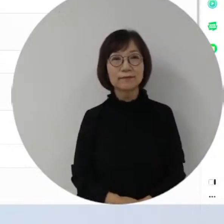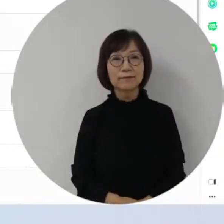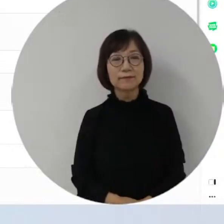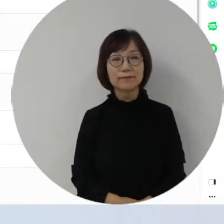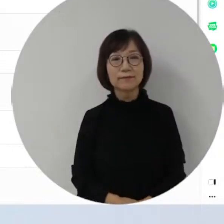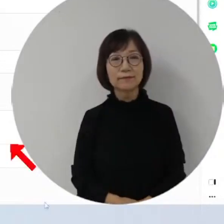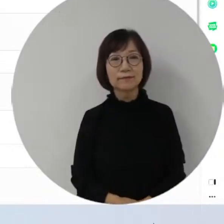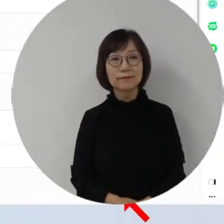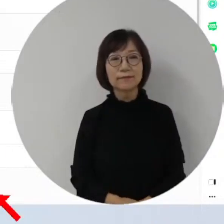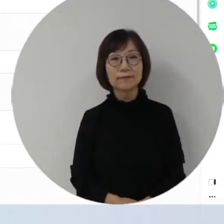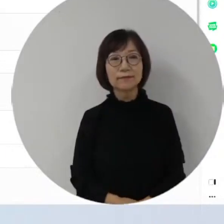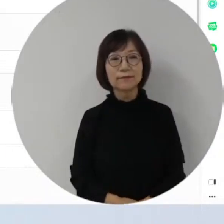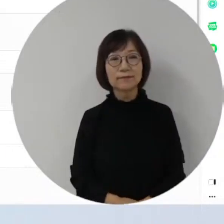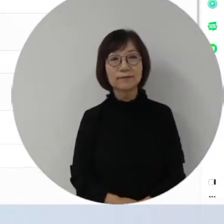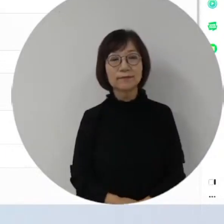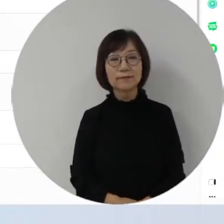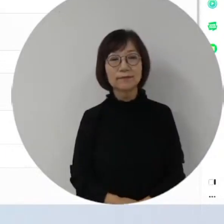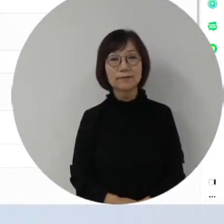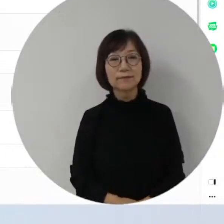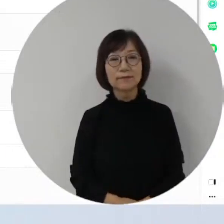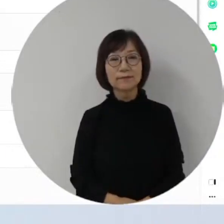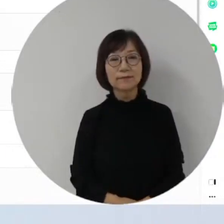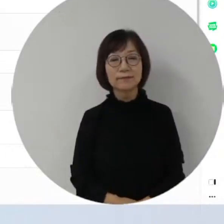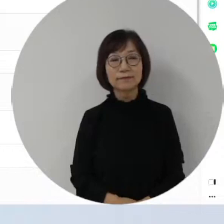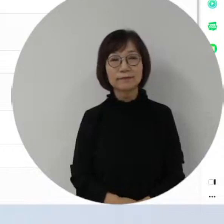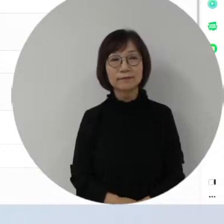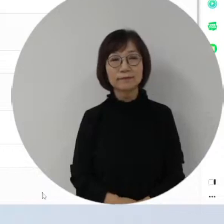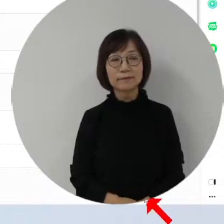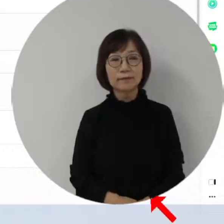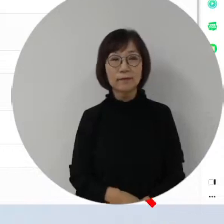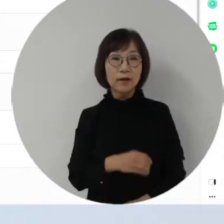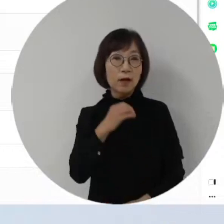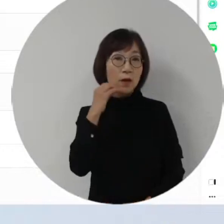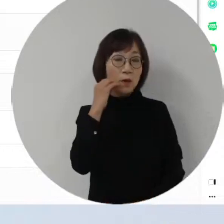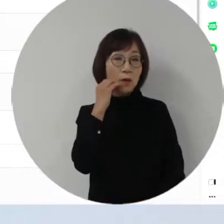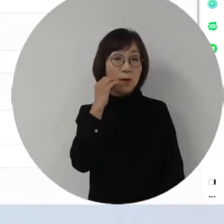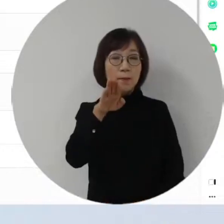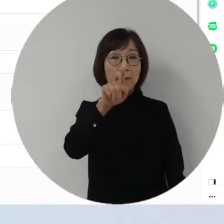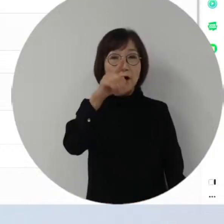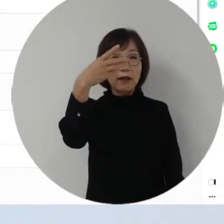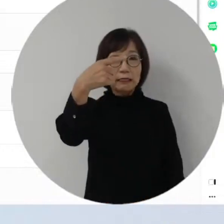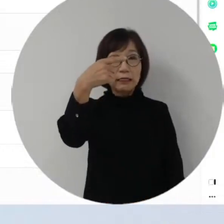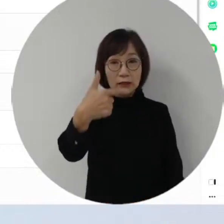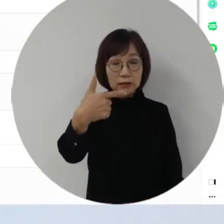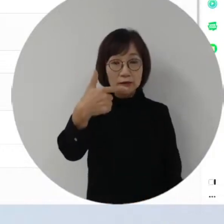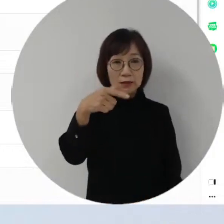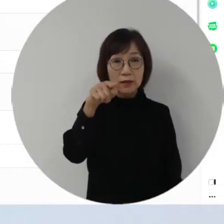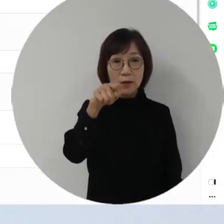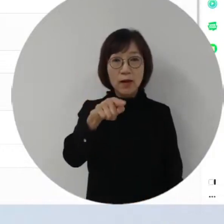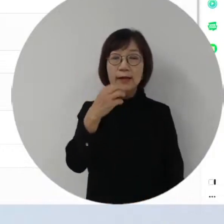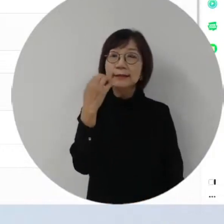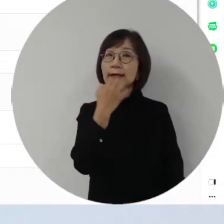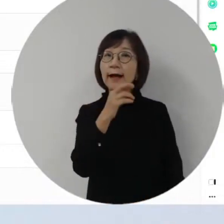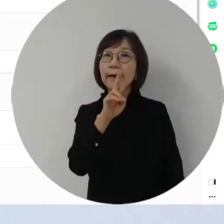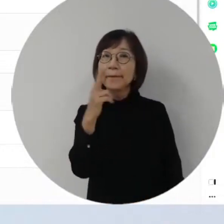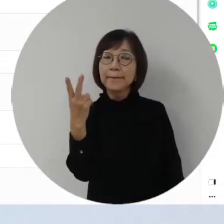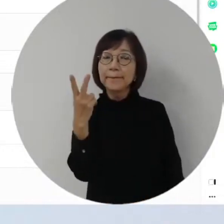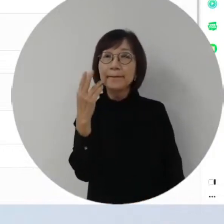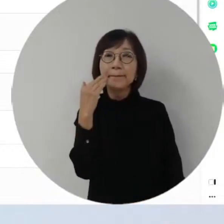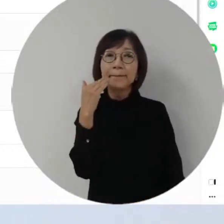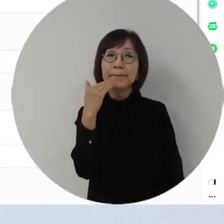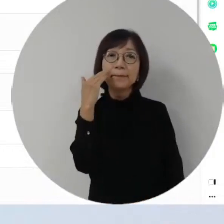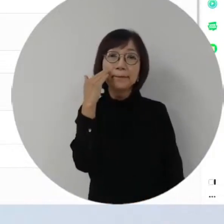그 다음 홈페이지 버튼 표시라고 나와 있죠. 여기를 활성화시켜 줍니다.